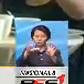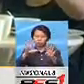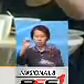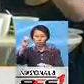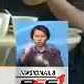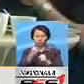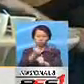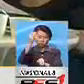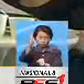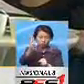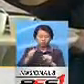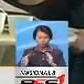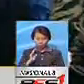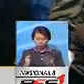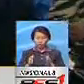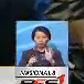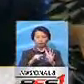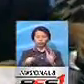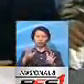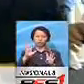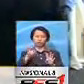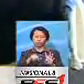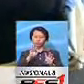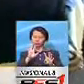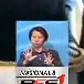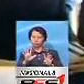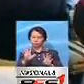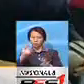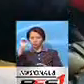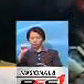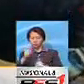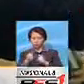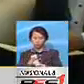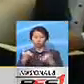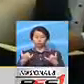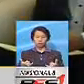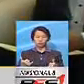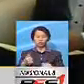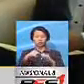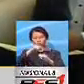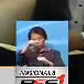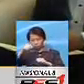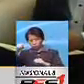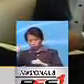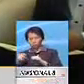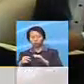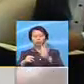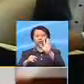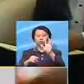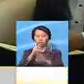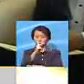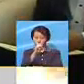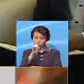5% tahun hadapan berbanding 4 hingga 4.5% pada tahun ini. Unjuran peningkatan KDNK